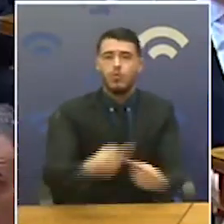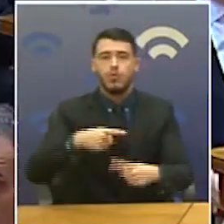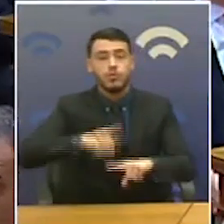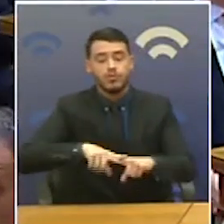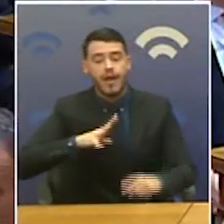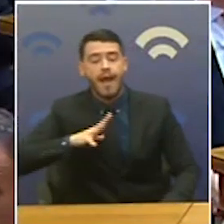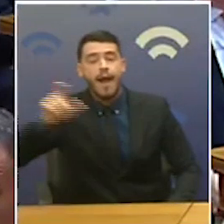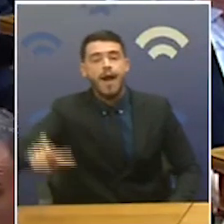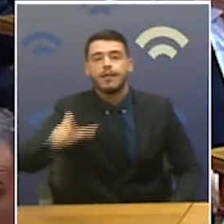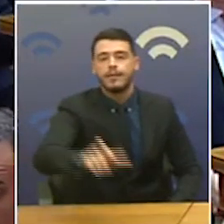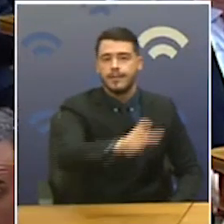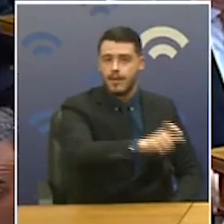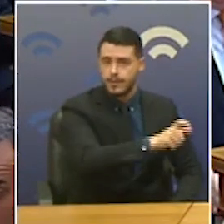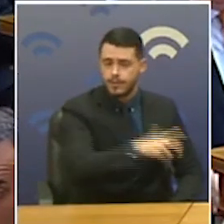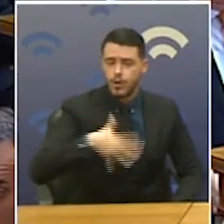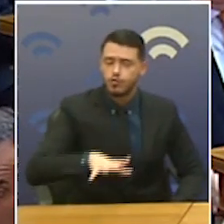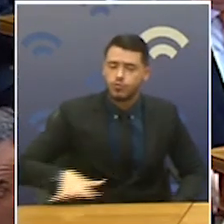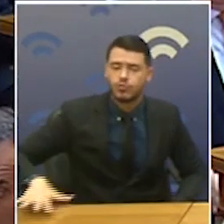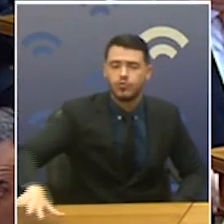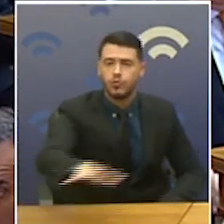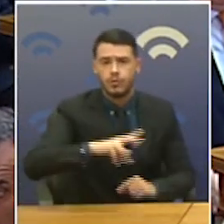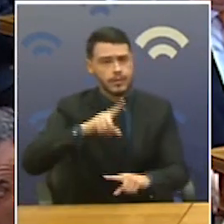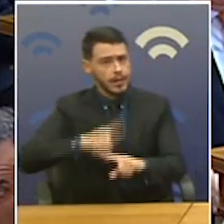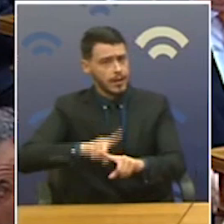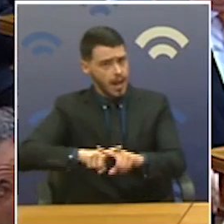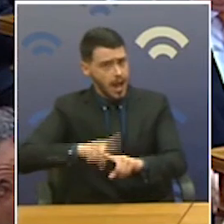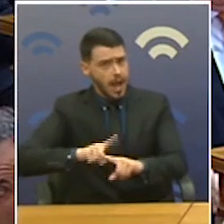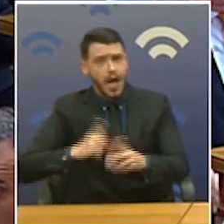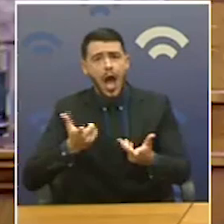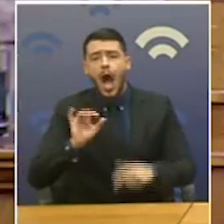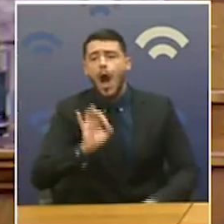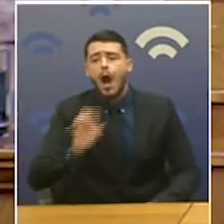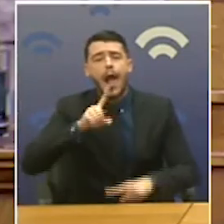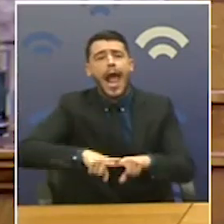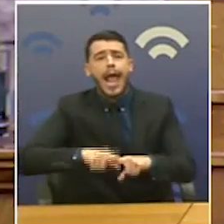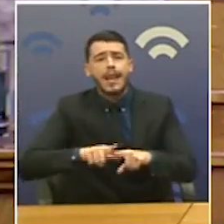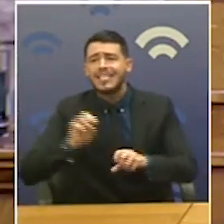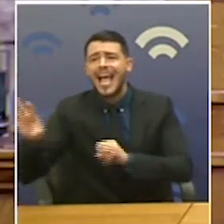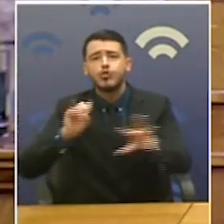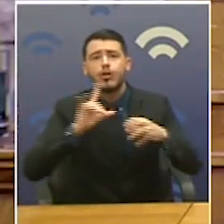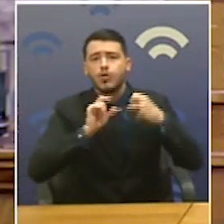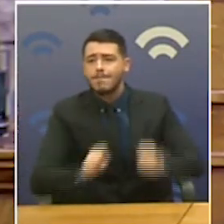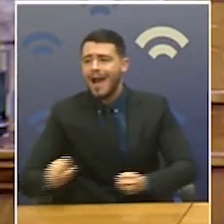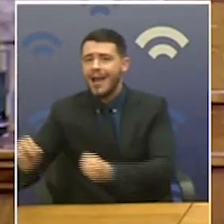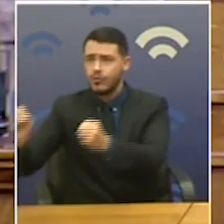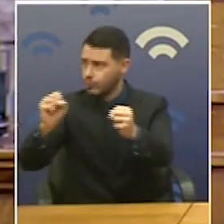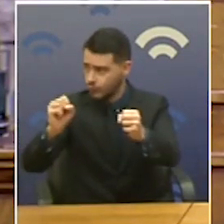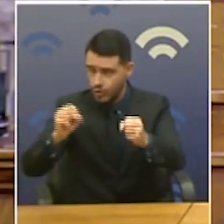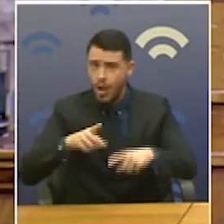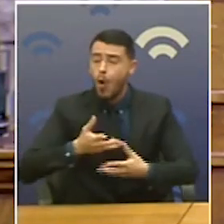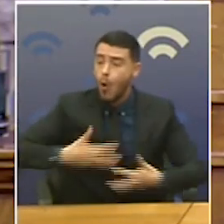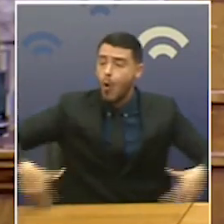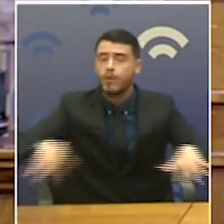χώρα, αλλά και παντού όπου υπάρχει ελληνισμός. Στις αρχές του